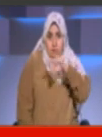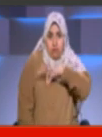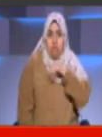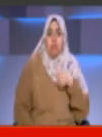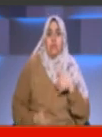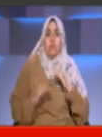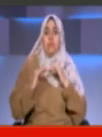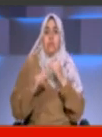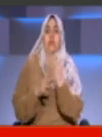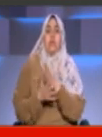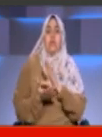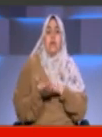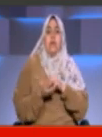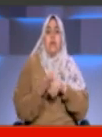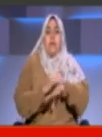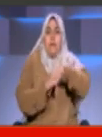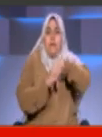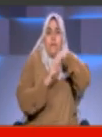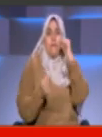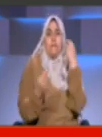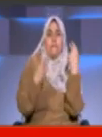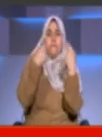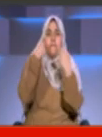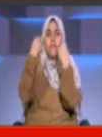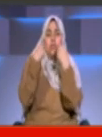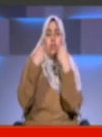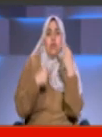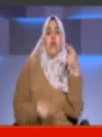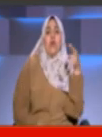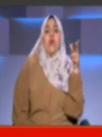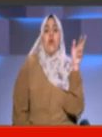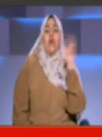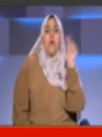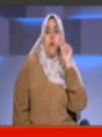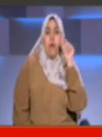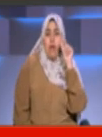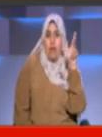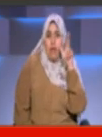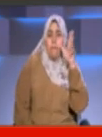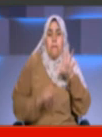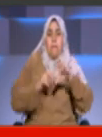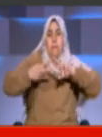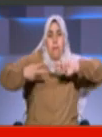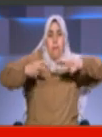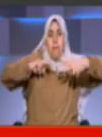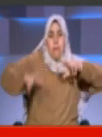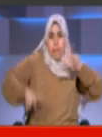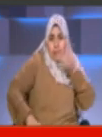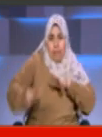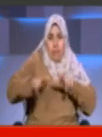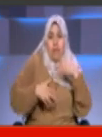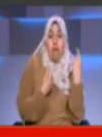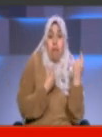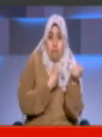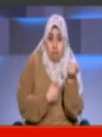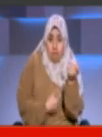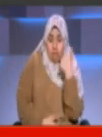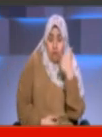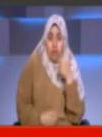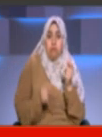وذلك من خلال إنتاج وإعداد تقارير وبرامج إعلامية مفبركة مقابل مبالغ مالية